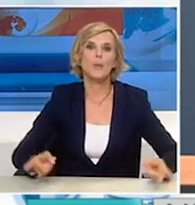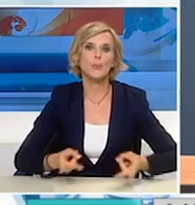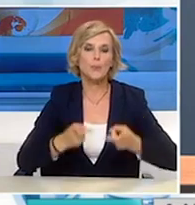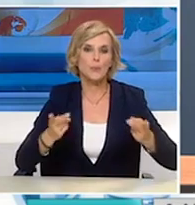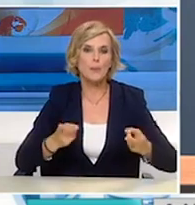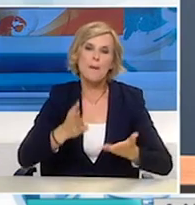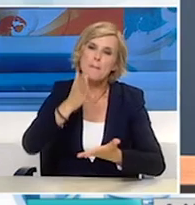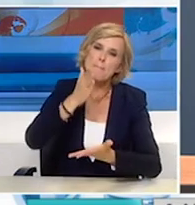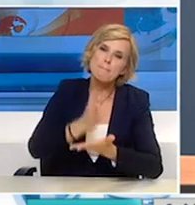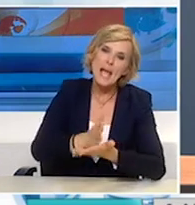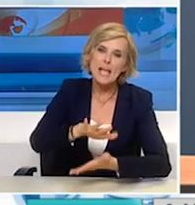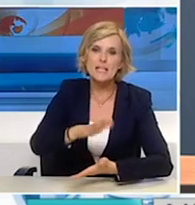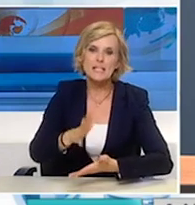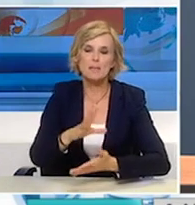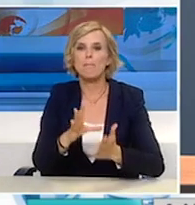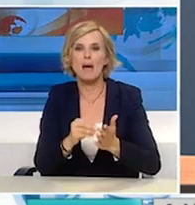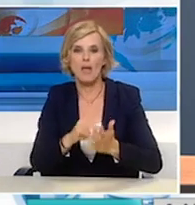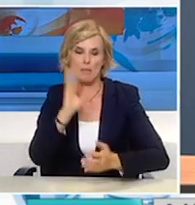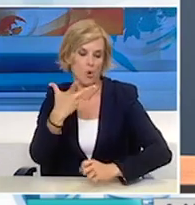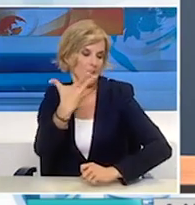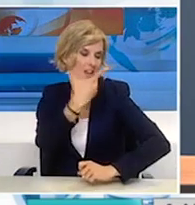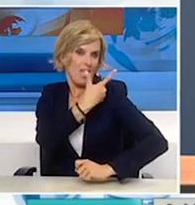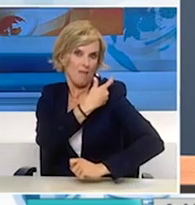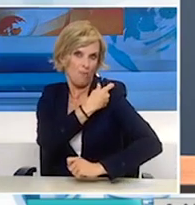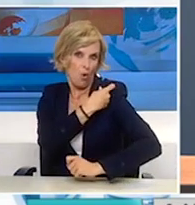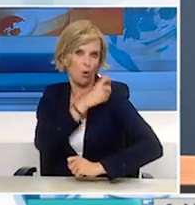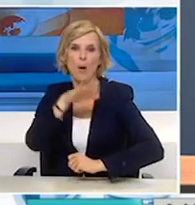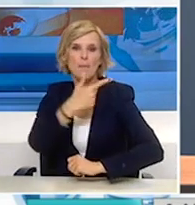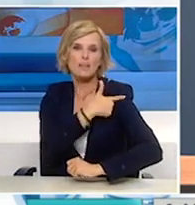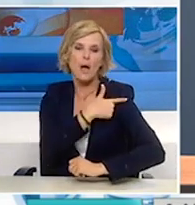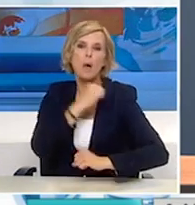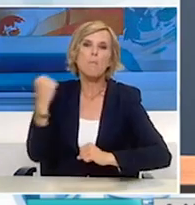συνήθως έχει κάποιες παρενέργειες. Πονάει το χέρι, κάνει πυρετό κτλ. Αυτό μάλιστα έκανα